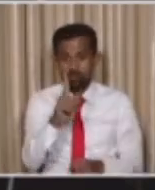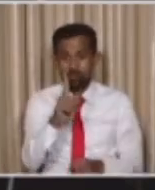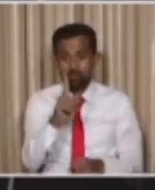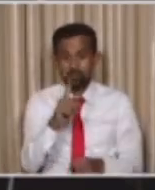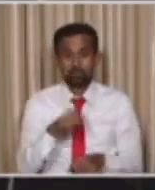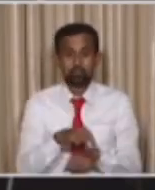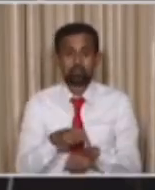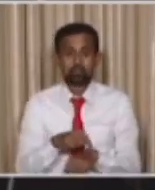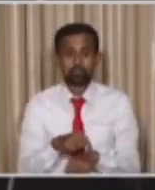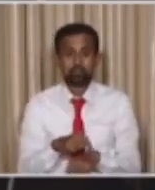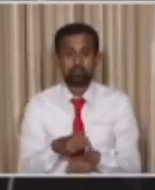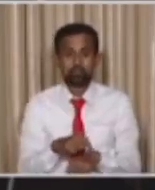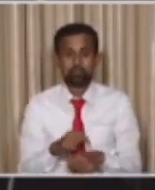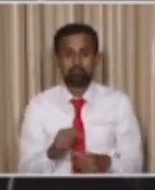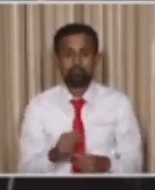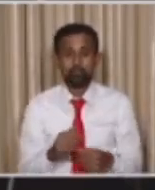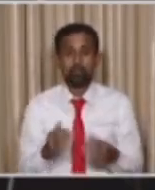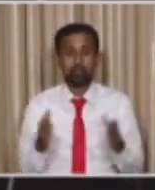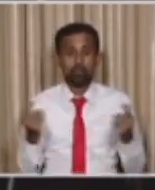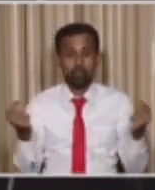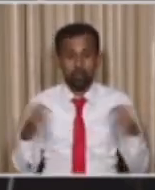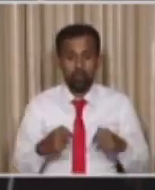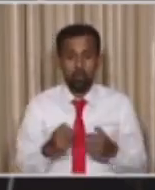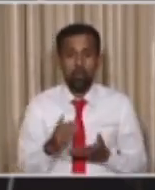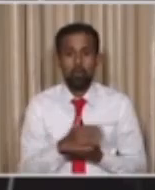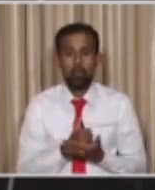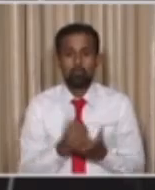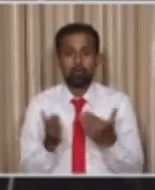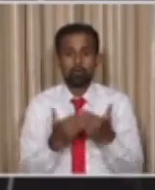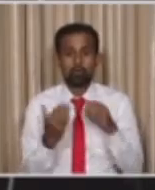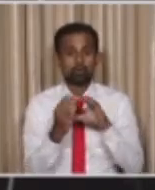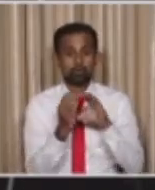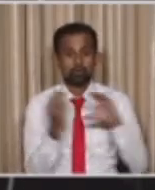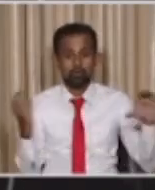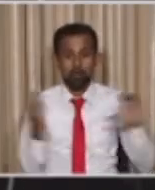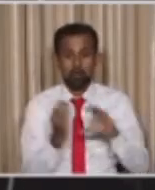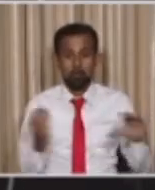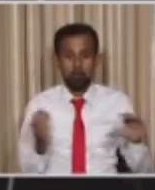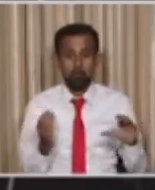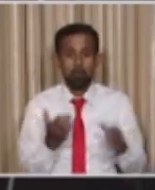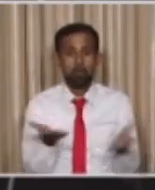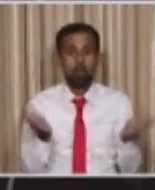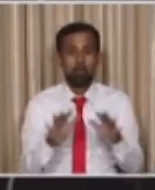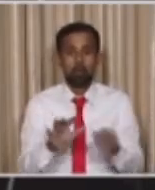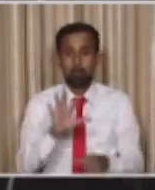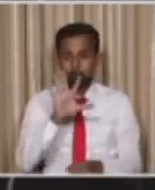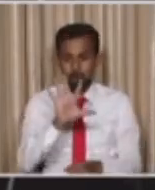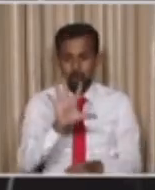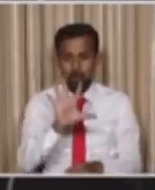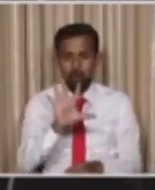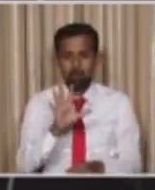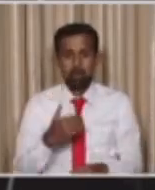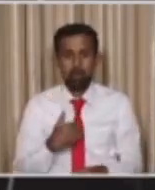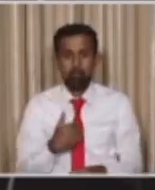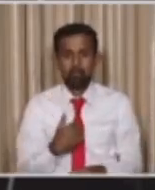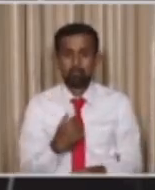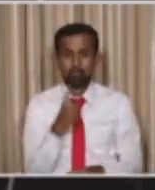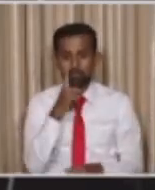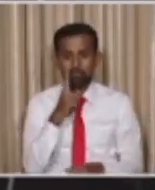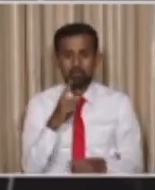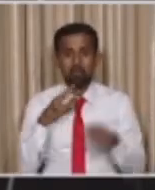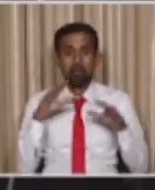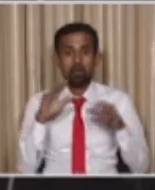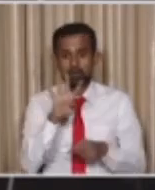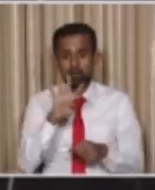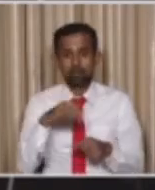ගන්න. දැන් මේ එන සියලුම කන්ටේනර්ස් පර්යන්ත පහක් අපේ රටේ තියෙනවා. අපට තියෙන එකෙන් එකයි හතරක්